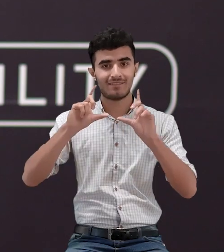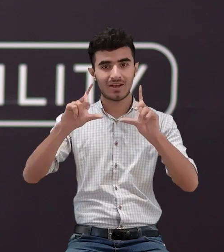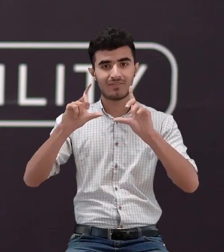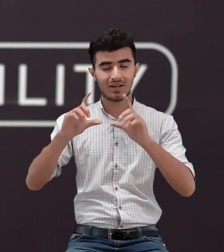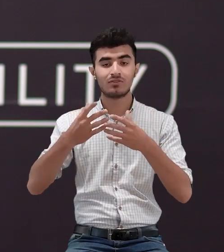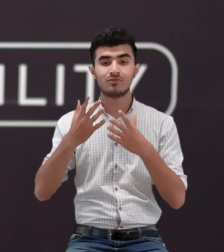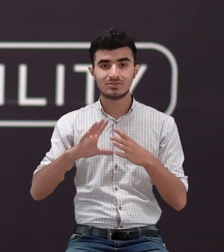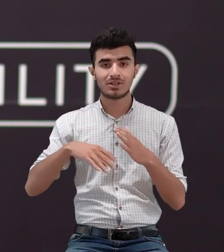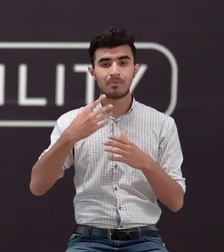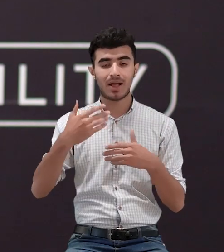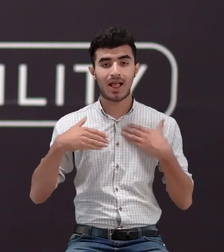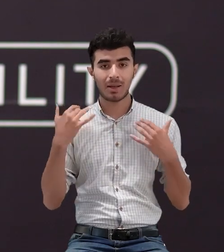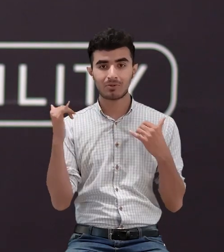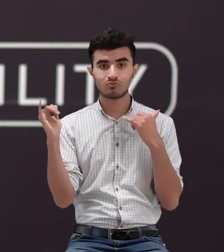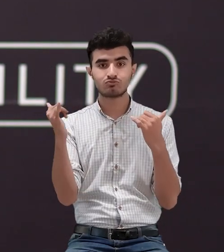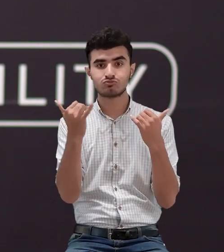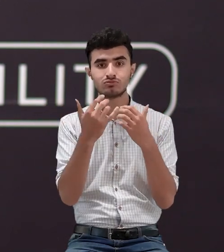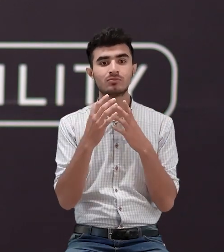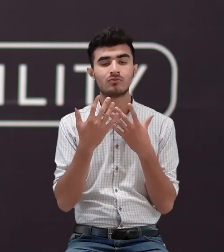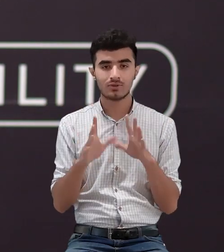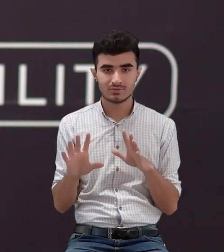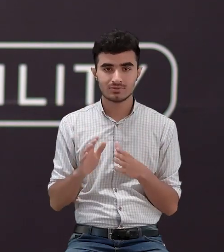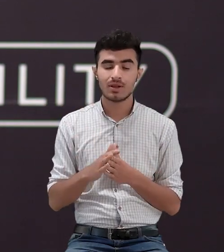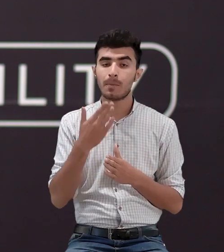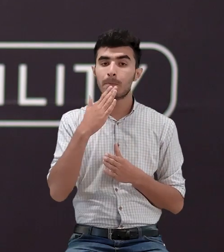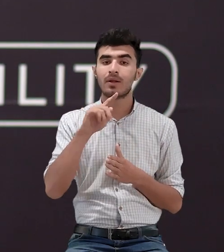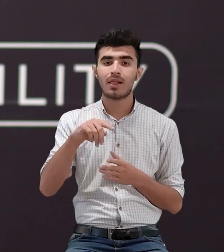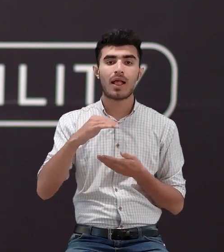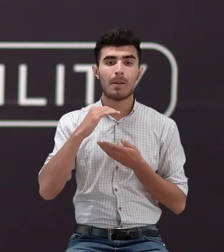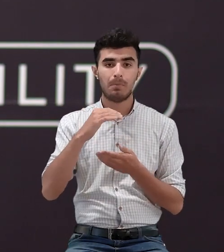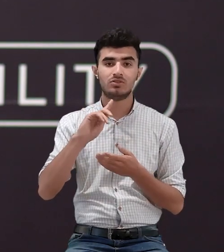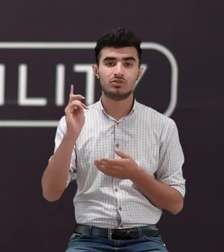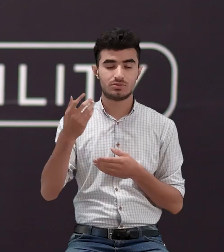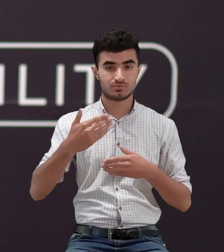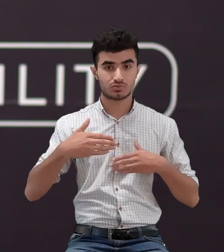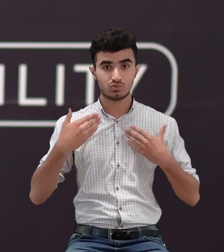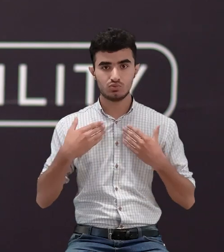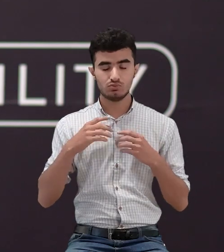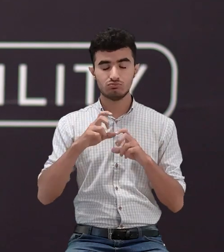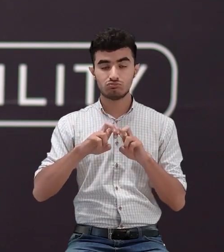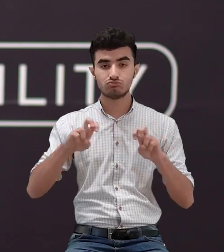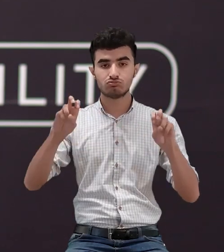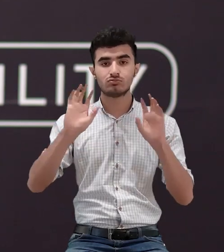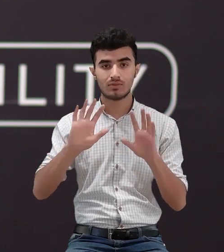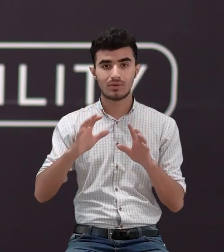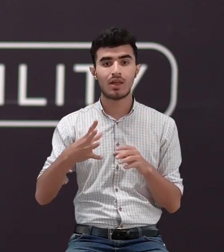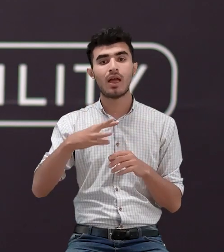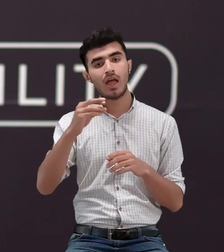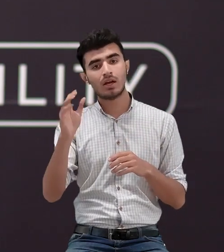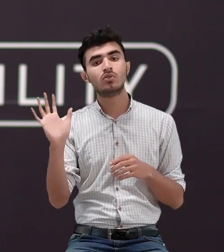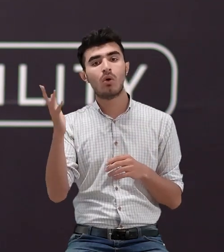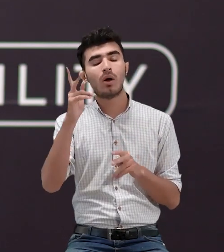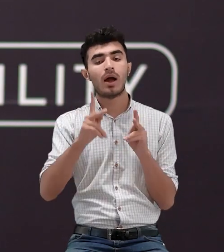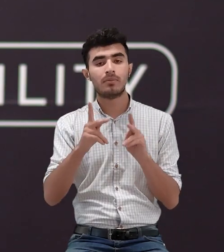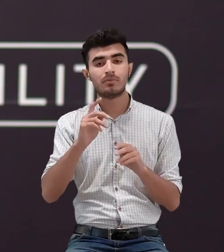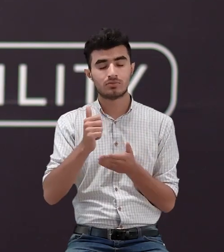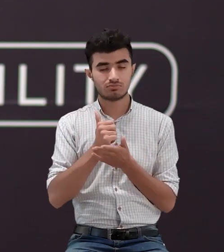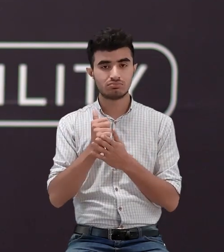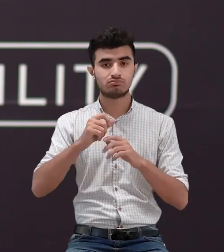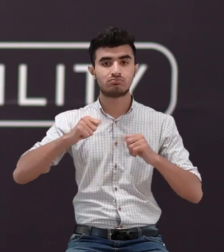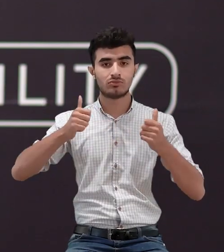ہم ان کو فرق جگہوں پہ لے کے گئے تھے، جس سے یہ ہوا کہ ان بچوں کی ان کو ایکسپوجر بھی ملا اور دوسرے لوگوں کو ان سے ایکسپوجر